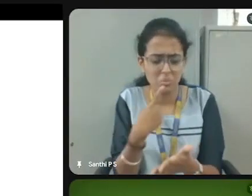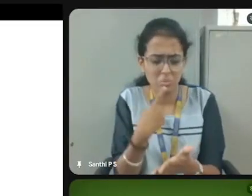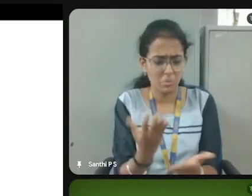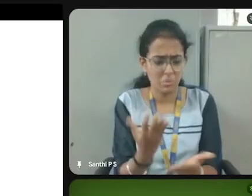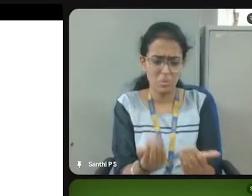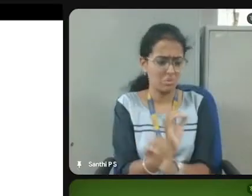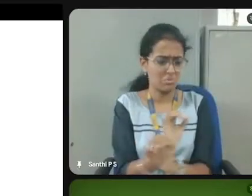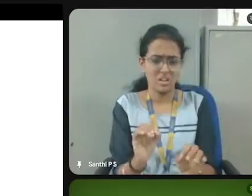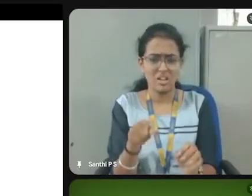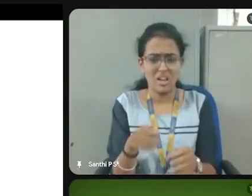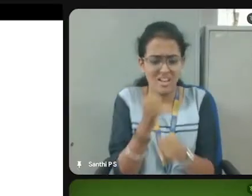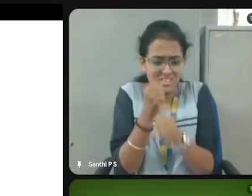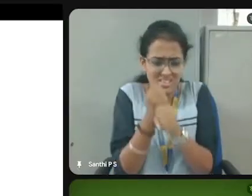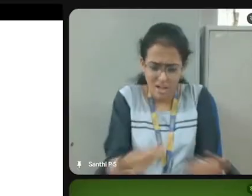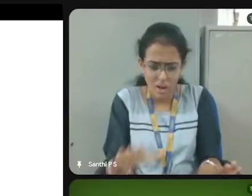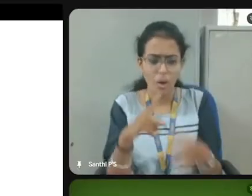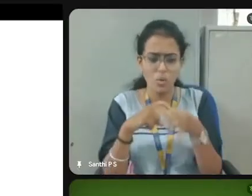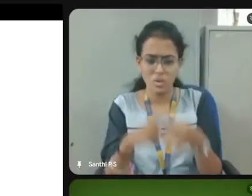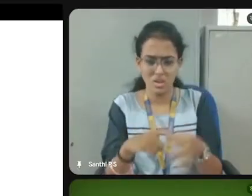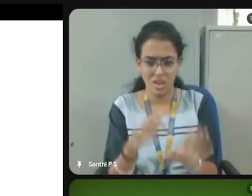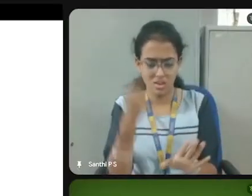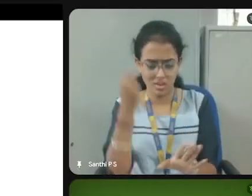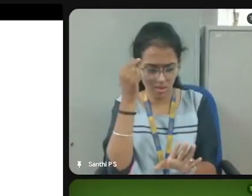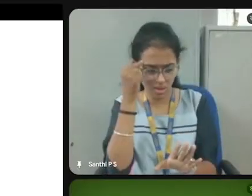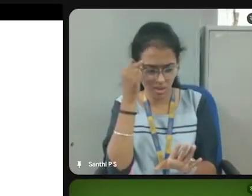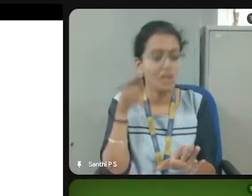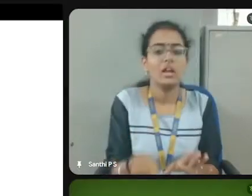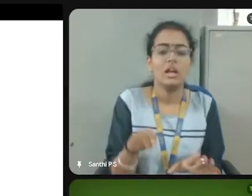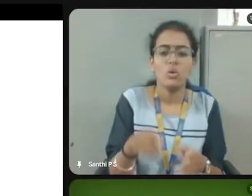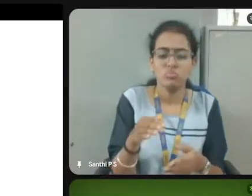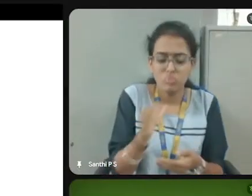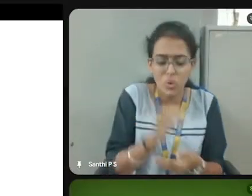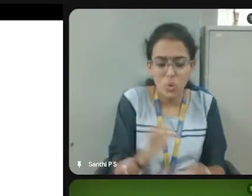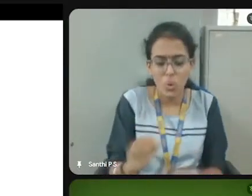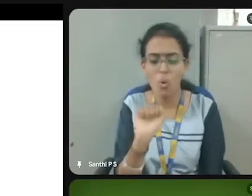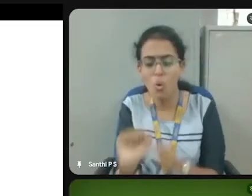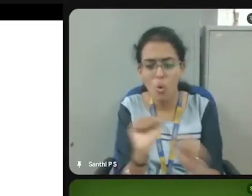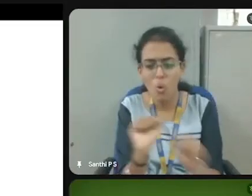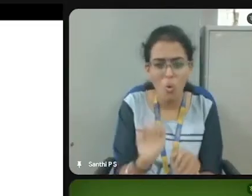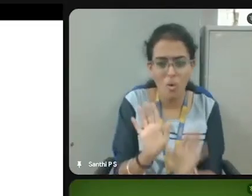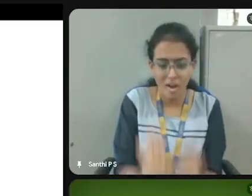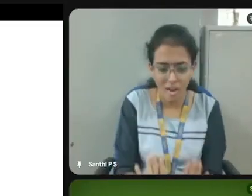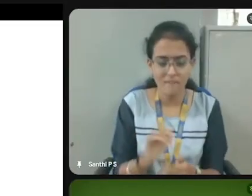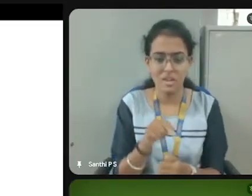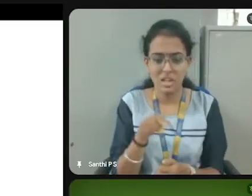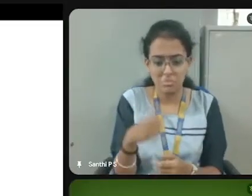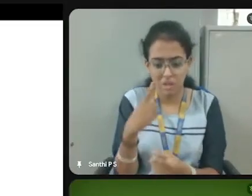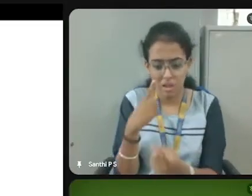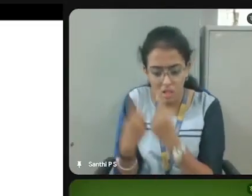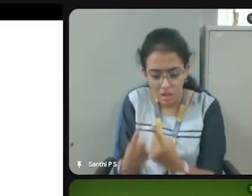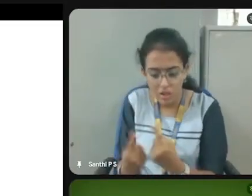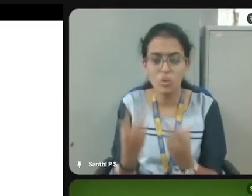ജനറൽ ആയിട്ട് ചോദിച്ചതായിരിക്കും എന്ന് ഞാൻ വിചാരിക്കുന്നു. അത് ഓരോ കുട്ടികളുടെയും ഇതനുസരിച്ച് നമ്മൾ ഇവാലുവേറ്റ് ചെയ്ത്